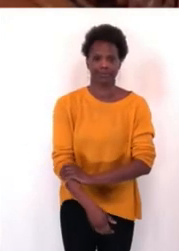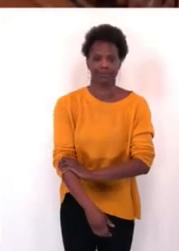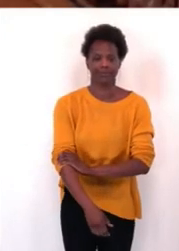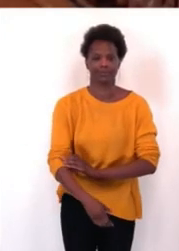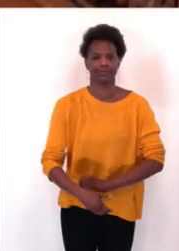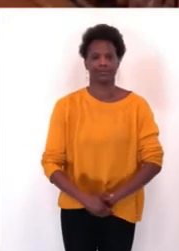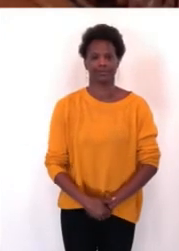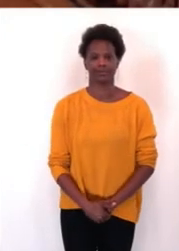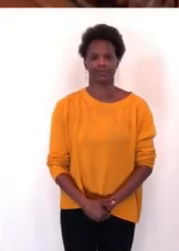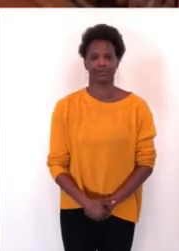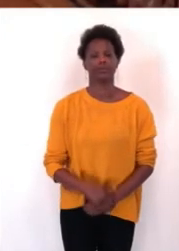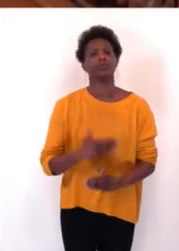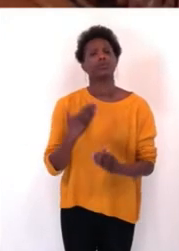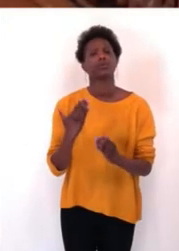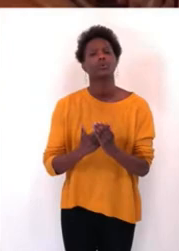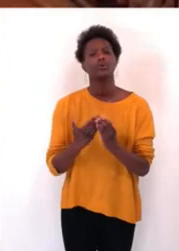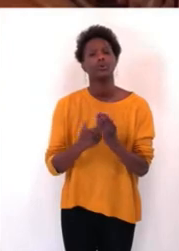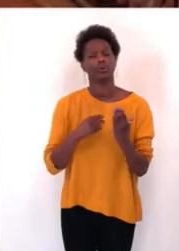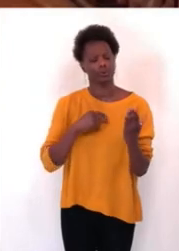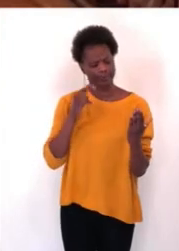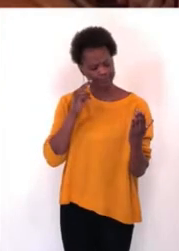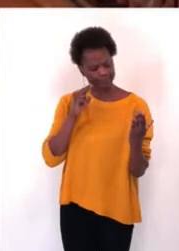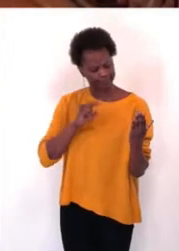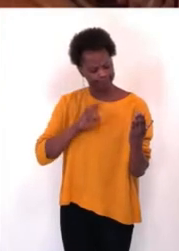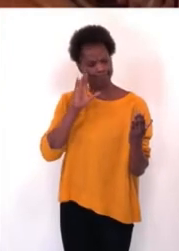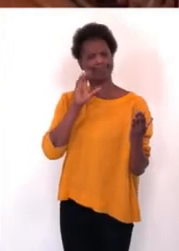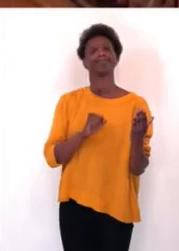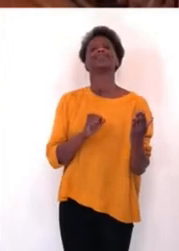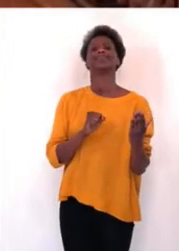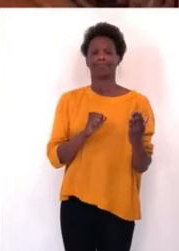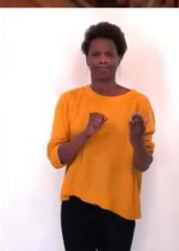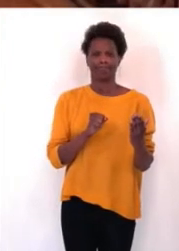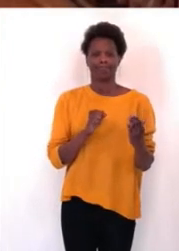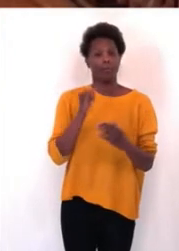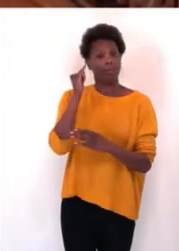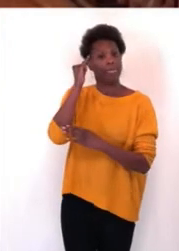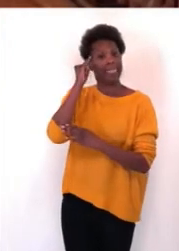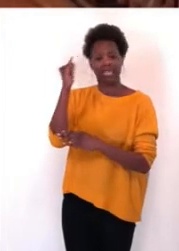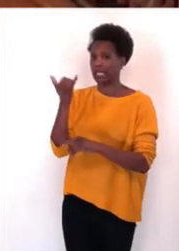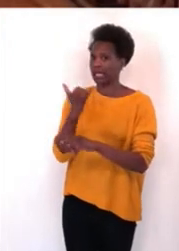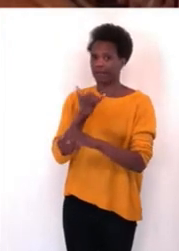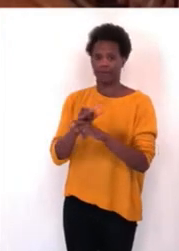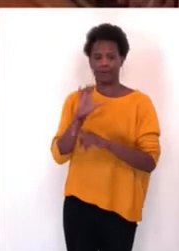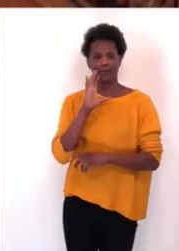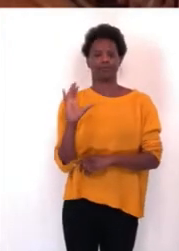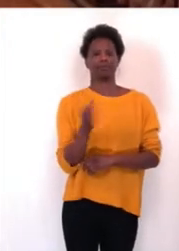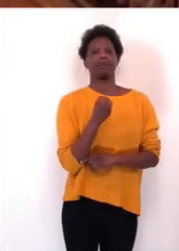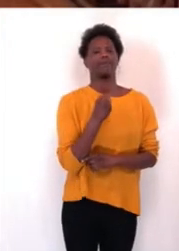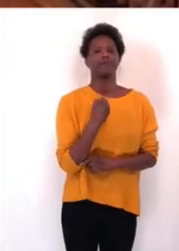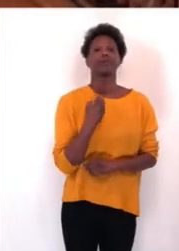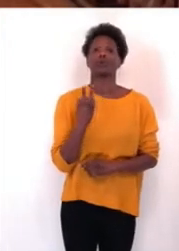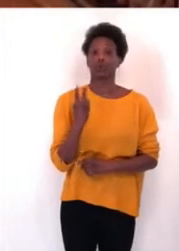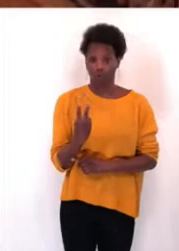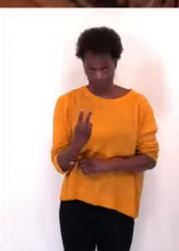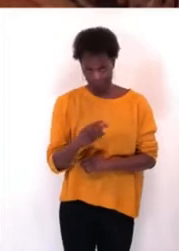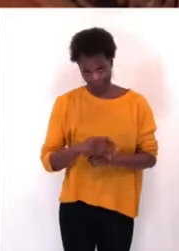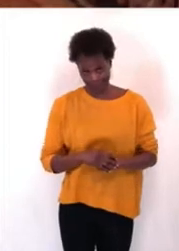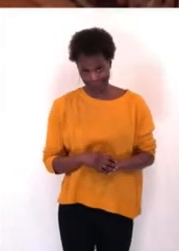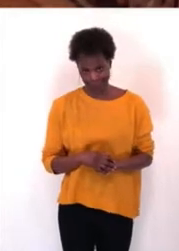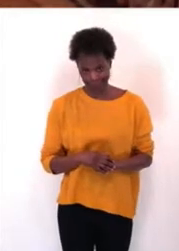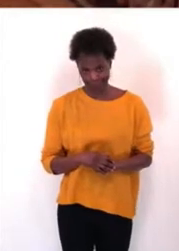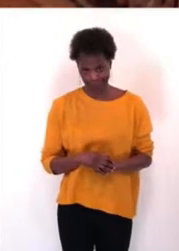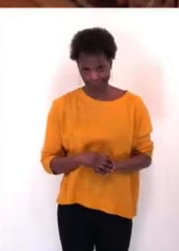deux idées fausses que vous distillez régulièrement et que vous avez aussi